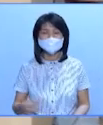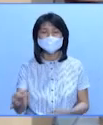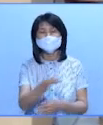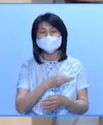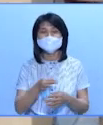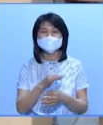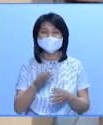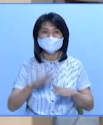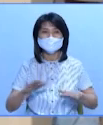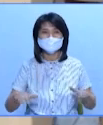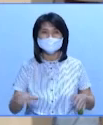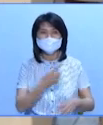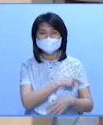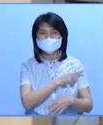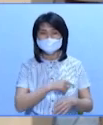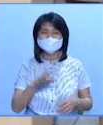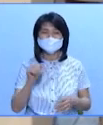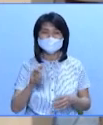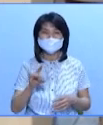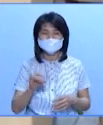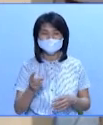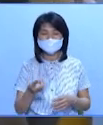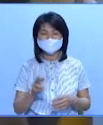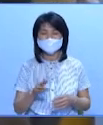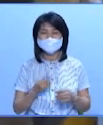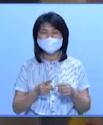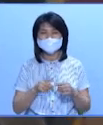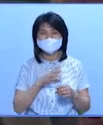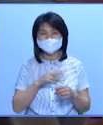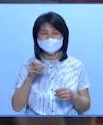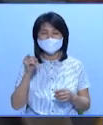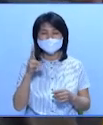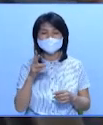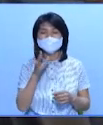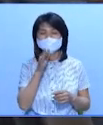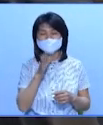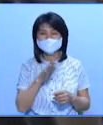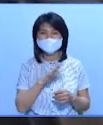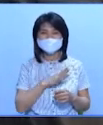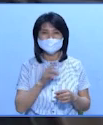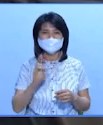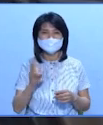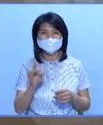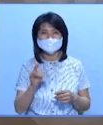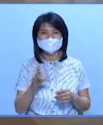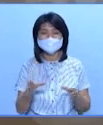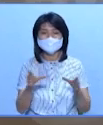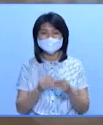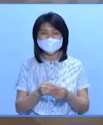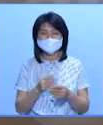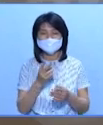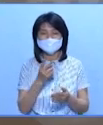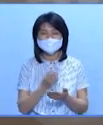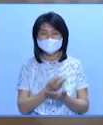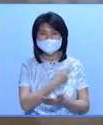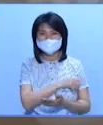Облыстық балалар ауруханасына аллергия белгісімен түскен 12 жастағы ұл баланы дәрігерлер коронавирус жұқтырған науқаспен бір палатаға жатқызып қойған.